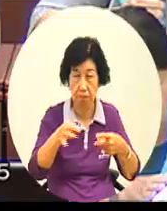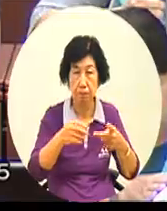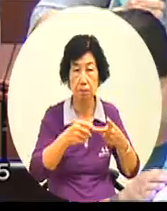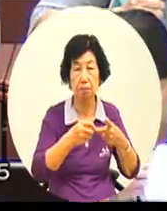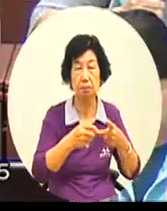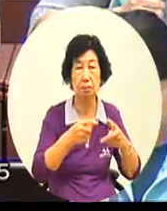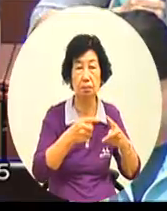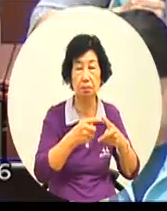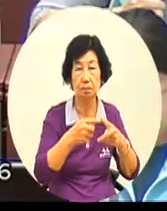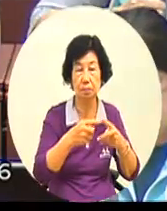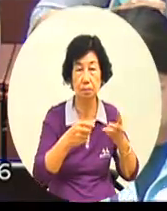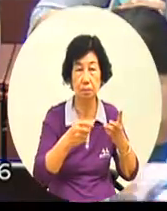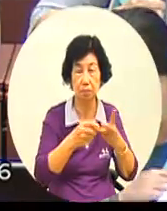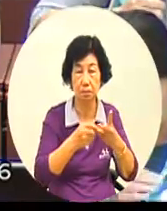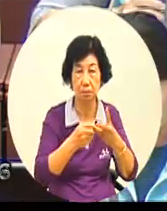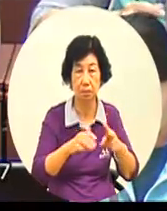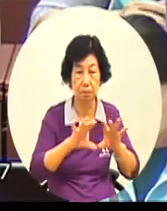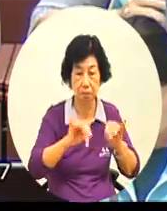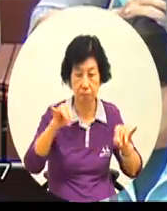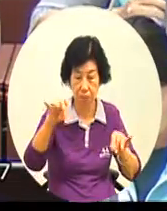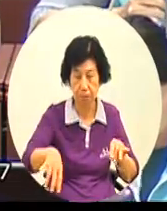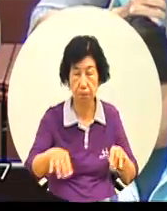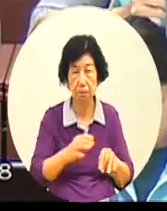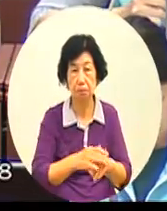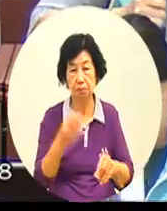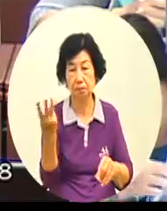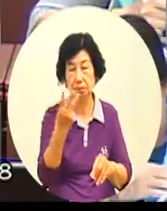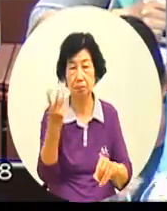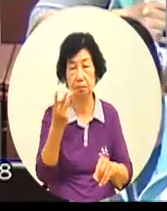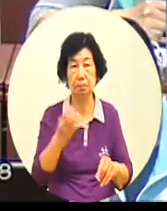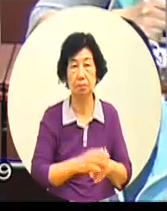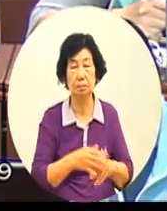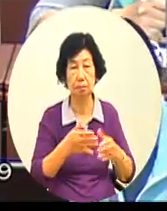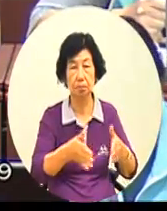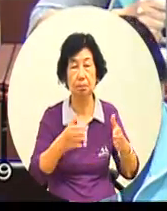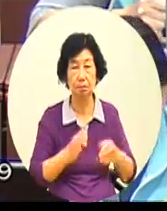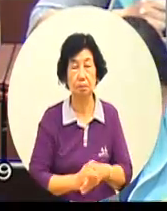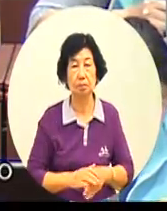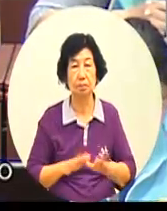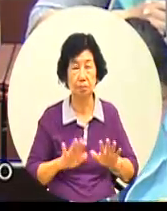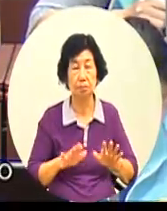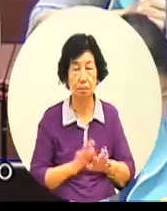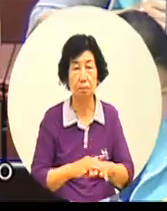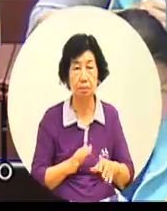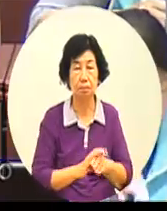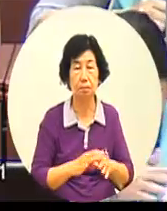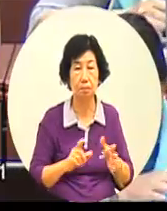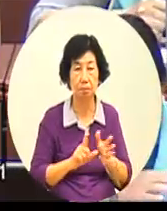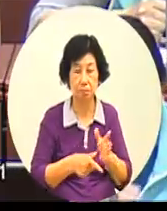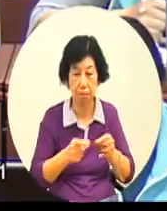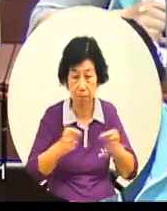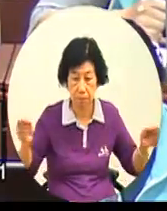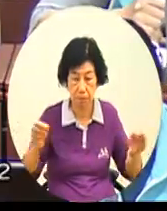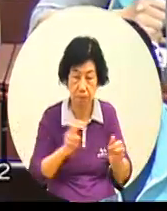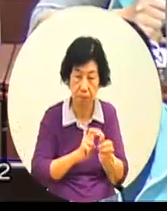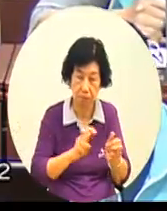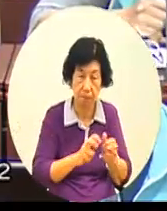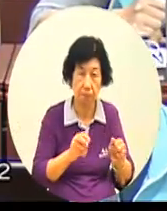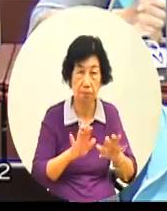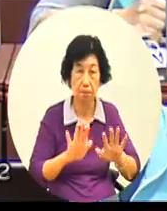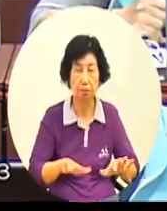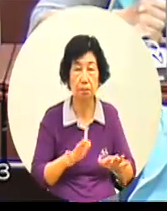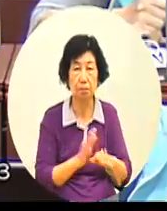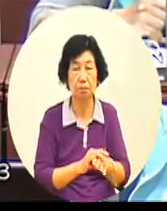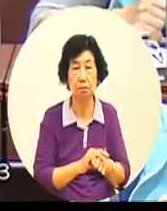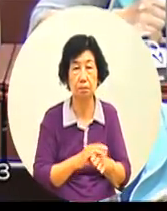布点的部分。那目前我们长照相关的一个经费，如上次有报告过的，就是我